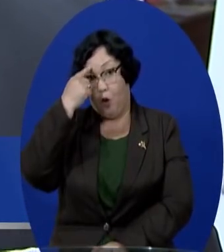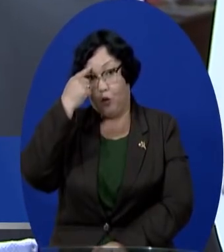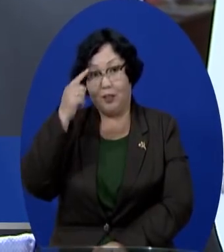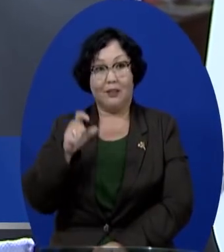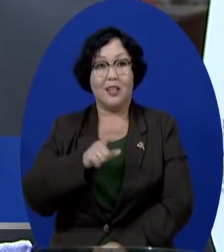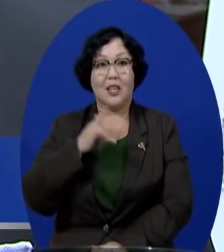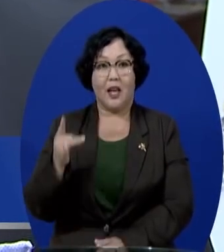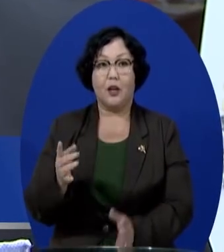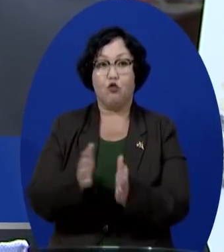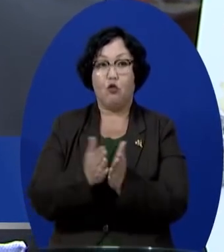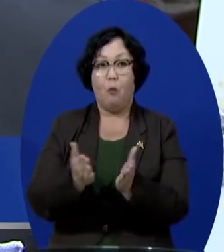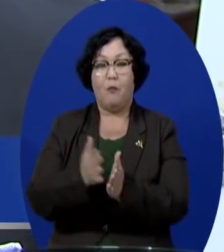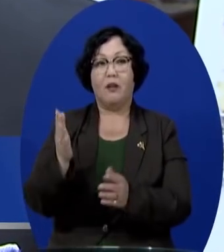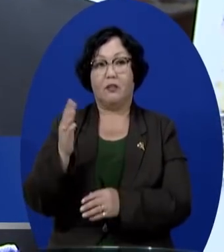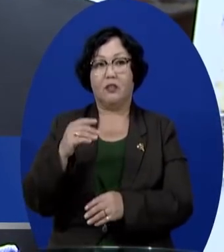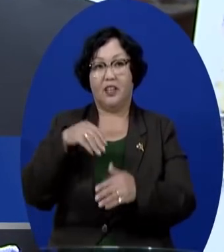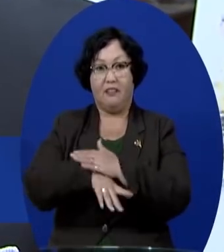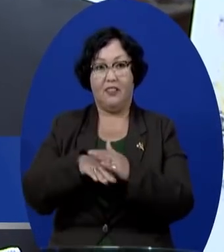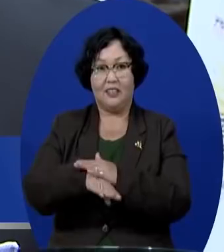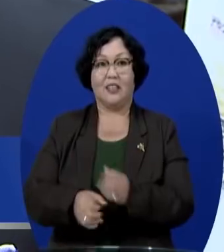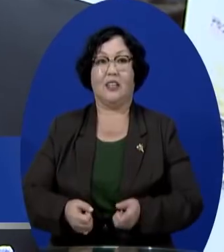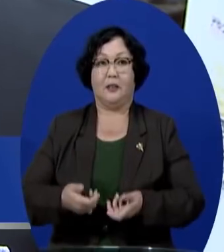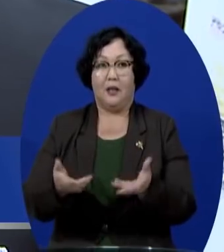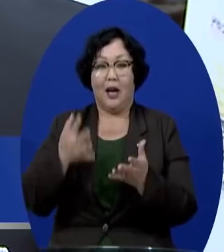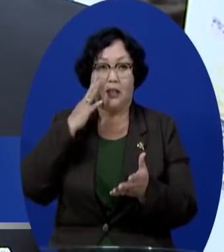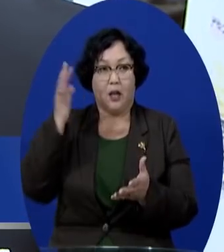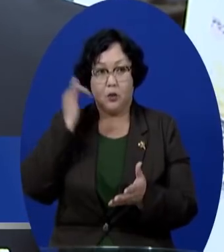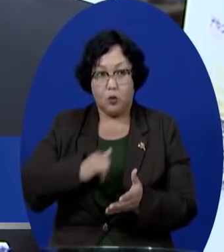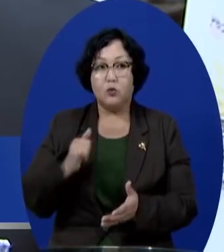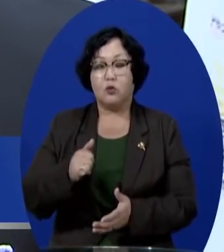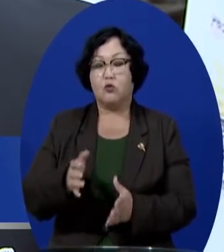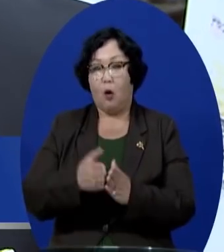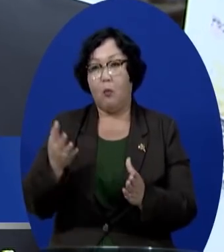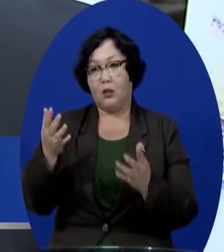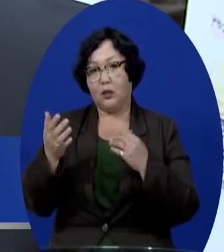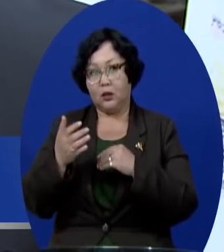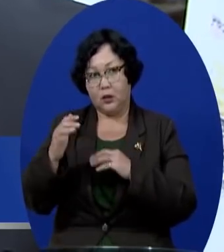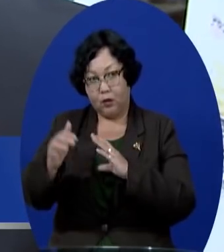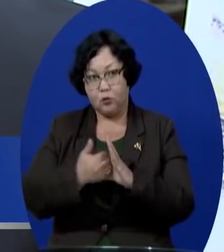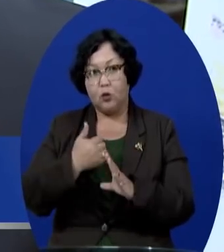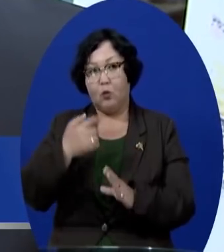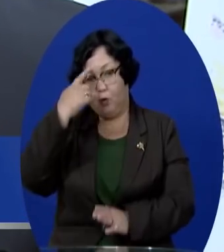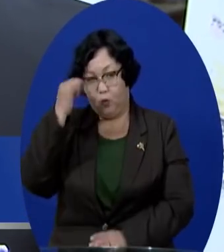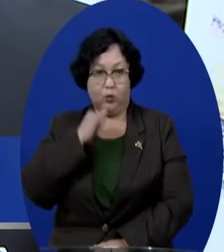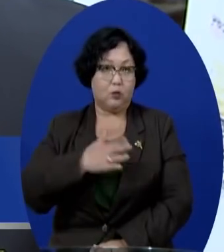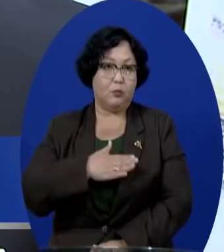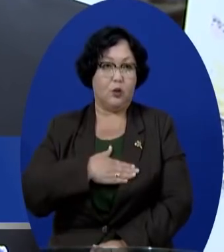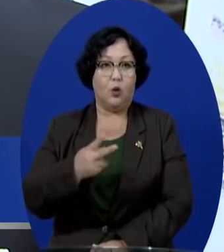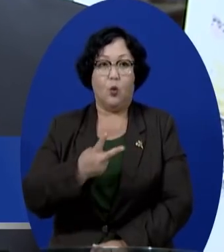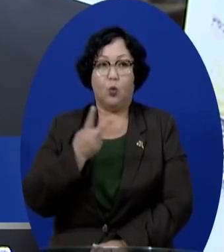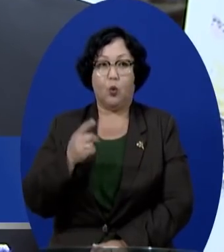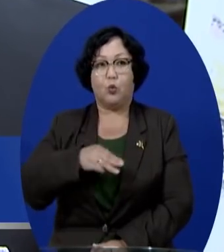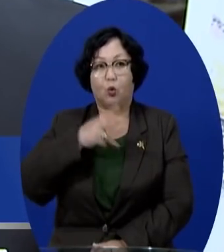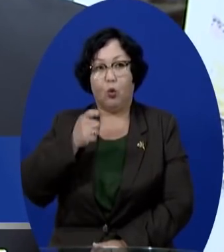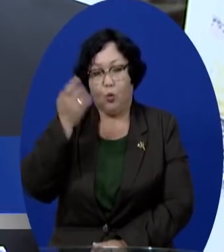байна. Гадаадд байж байгаа монголчууд маань энэ номоор дамжуулаад өөрийн эх орныхоо үүх түүхийг үзэж